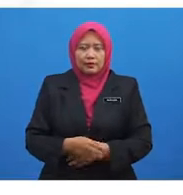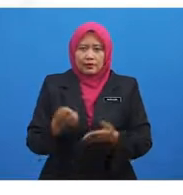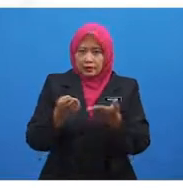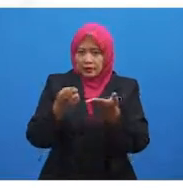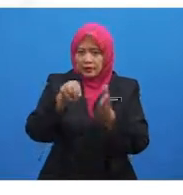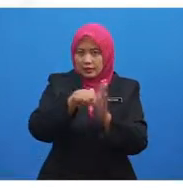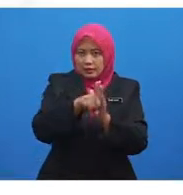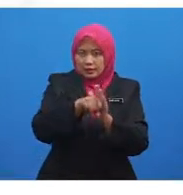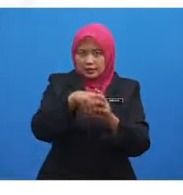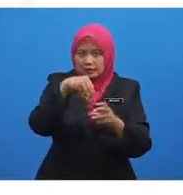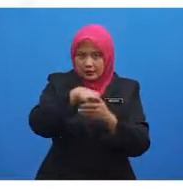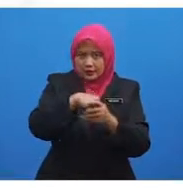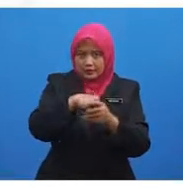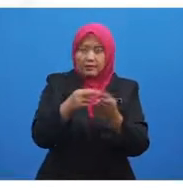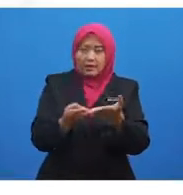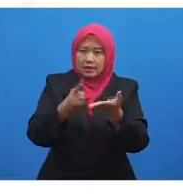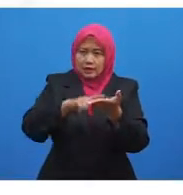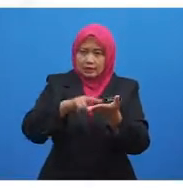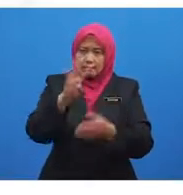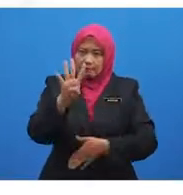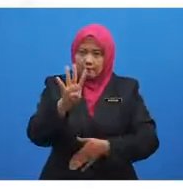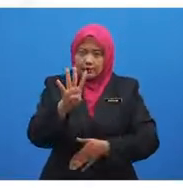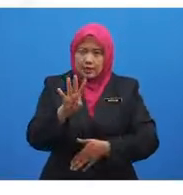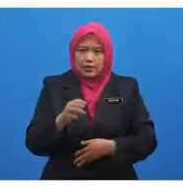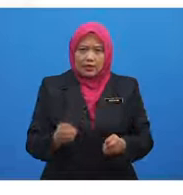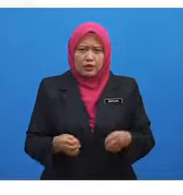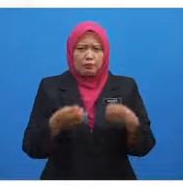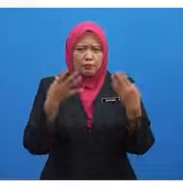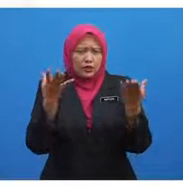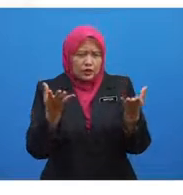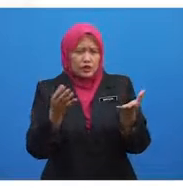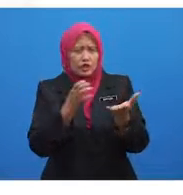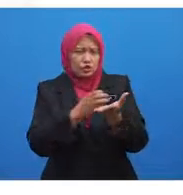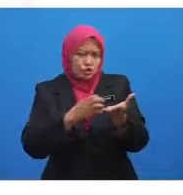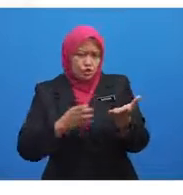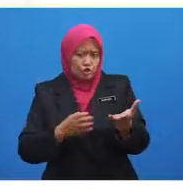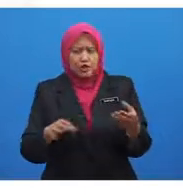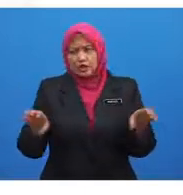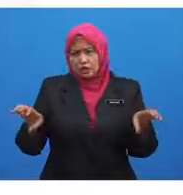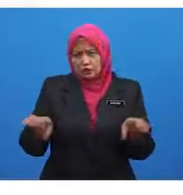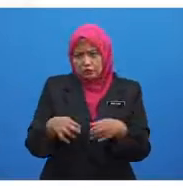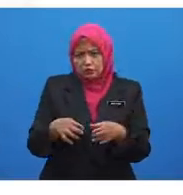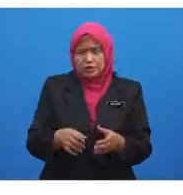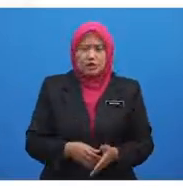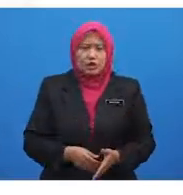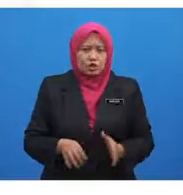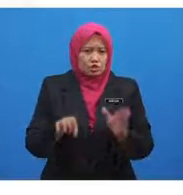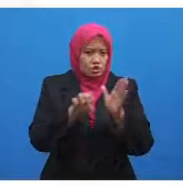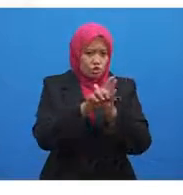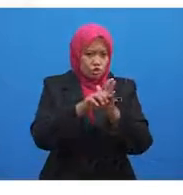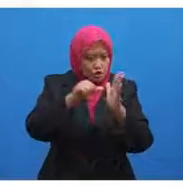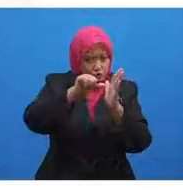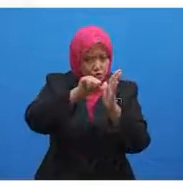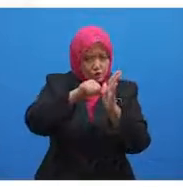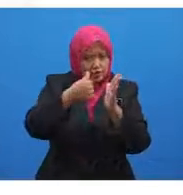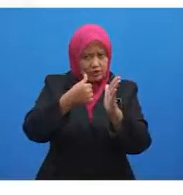tiang, kasau, pintu dan sebagainya dengan pelbagai ukiran seperti ukiran akar Cina,